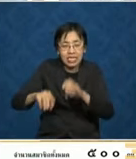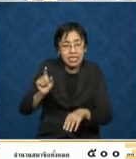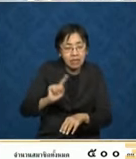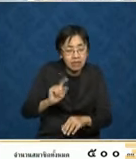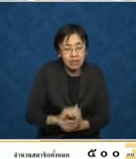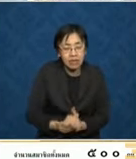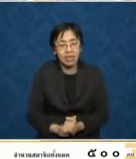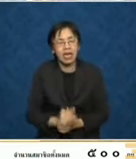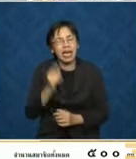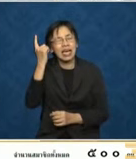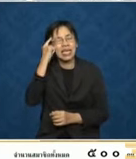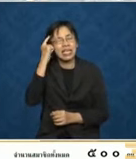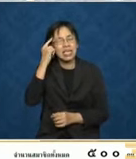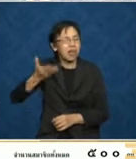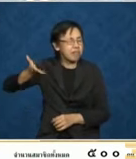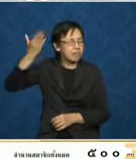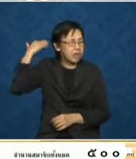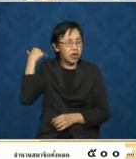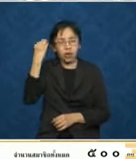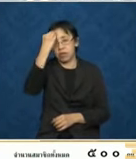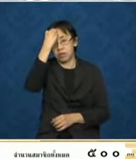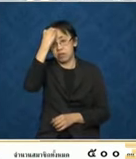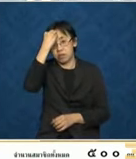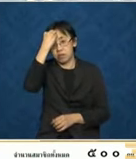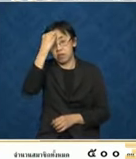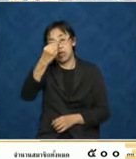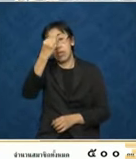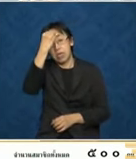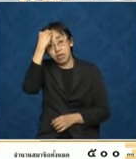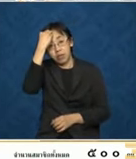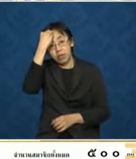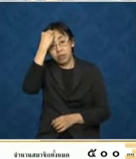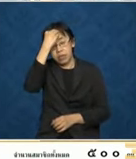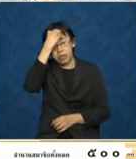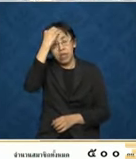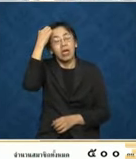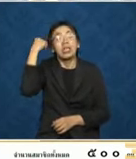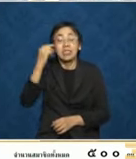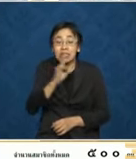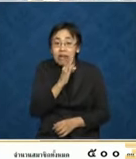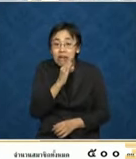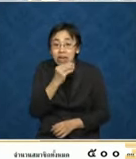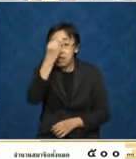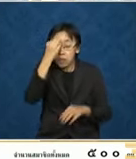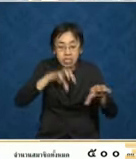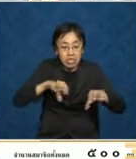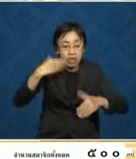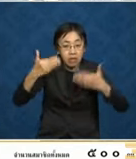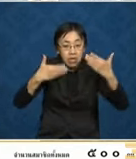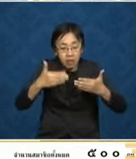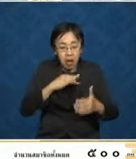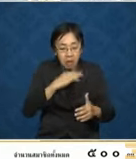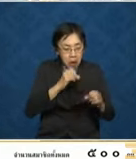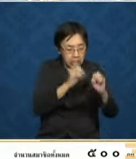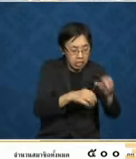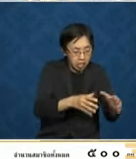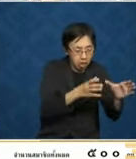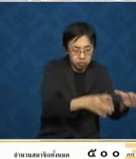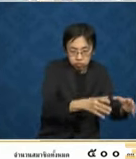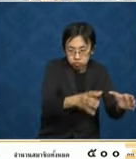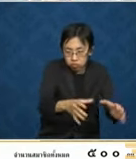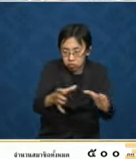ทำให้ต้องนึกย้อนไปถึงประเทศญี่ปุ่นครับที่ว่าเมื่อมีเทศกาลของเมืองเมื่อไหร่จุดคัดแยกขยะในงานก็พร้